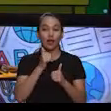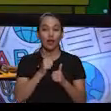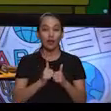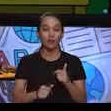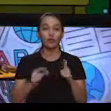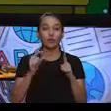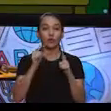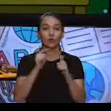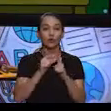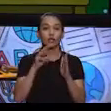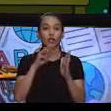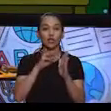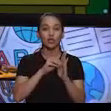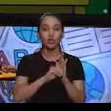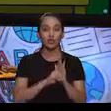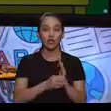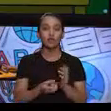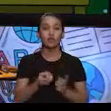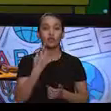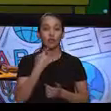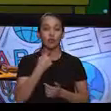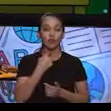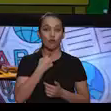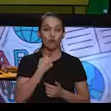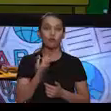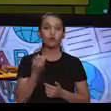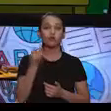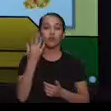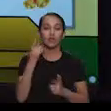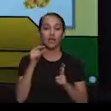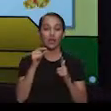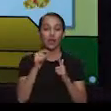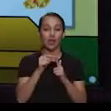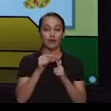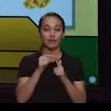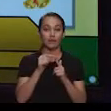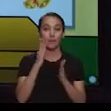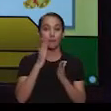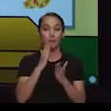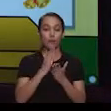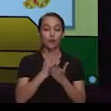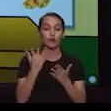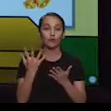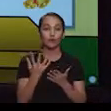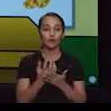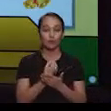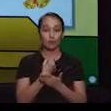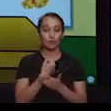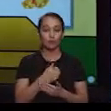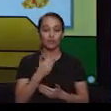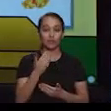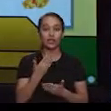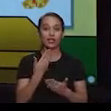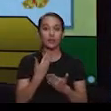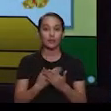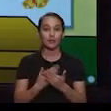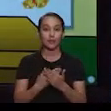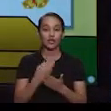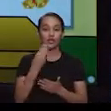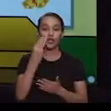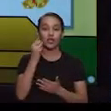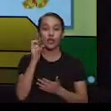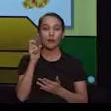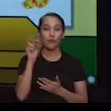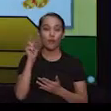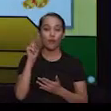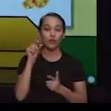aniqlang va namunadek yozing. Sizlar uchun shaboda so'zi namuna sifatida berilgan edi. Xuddi